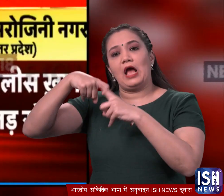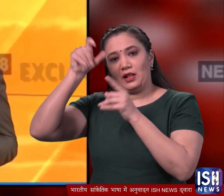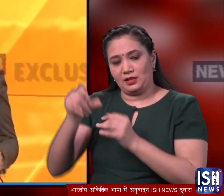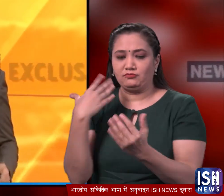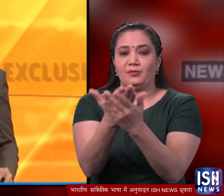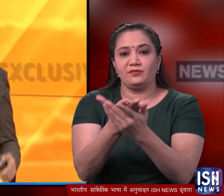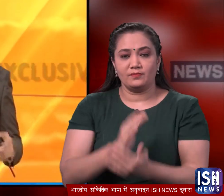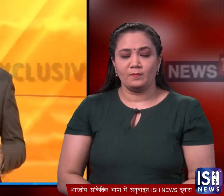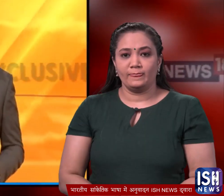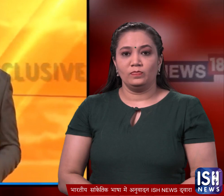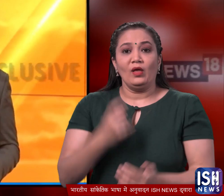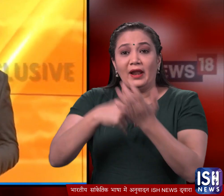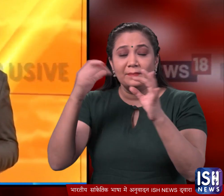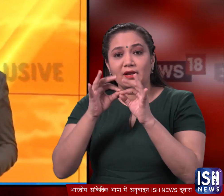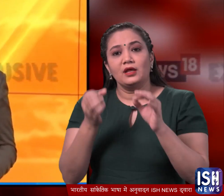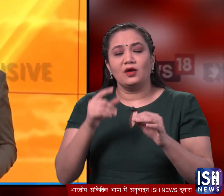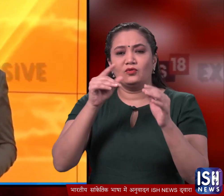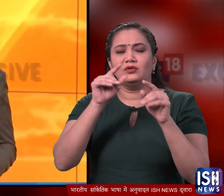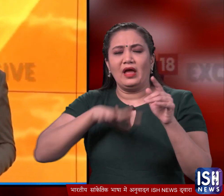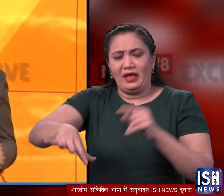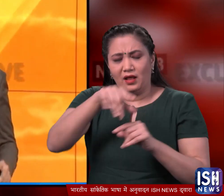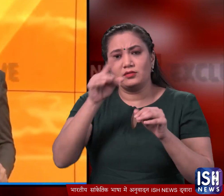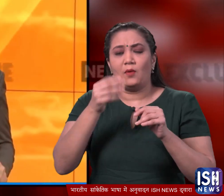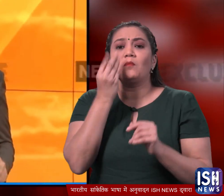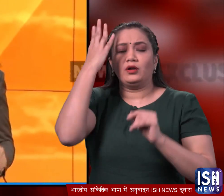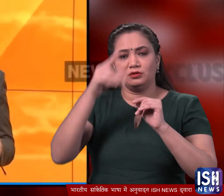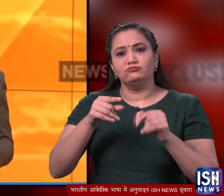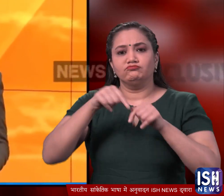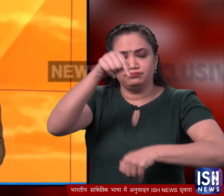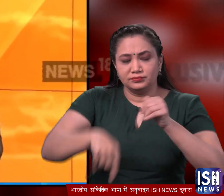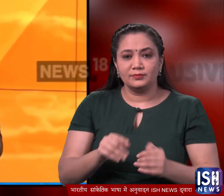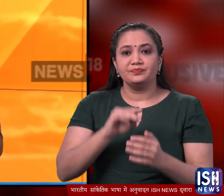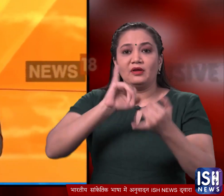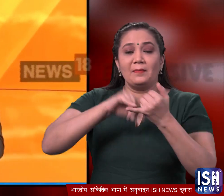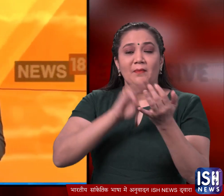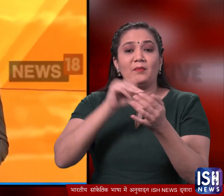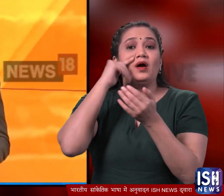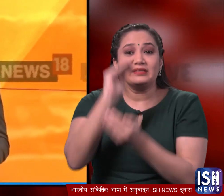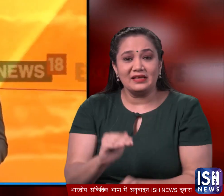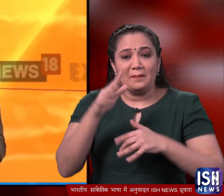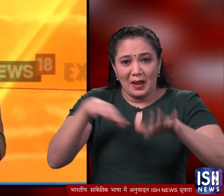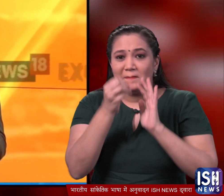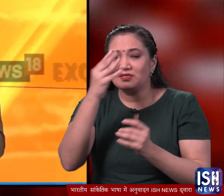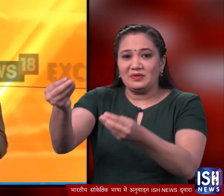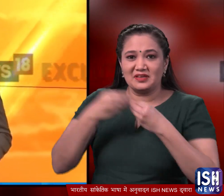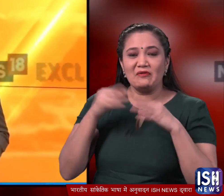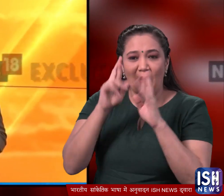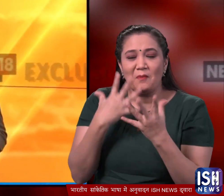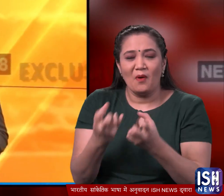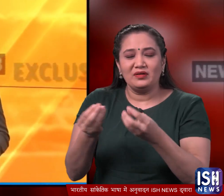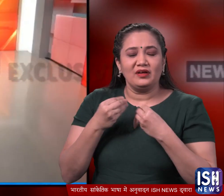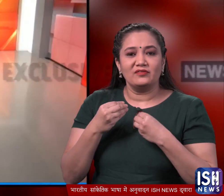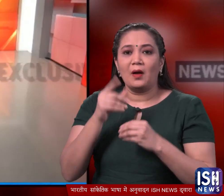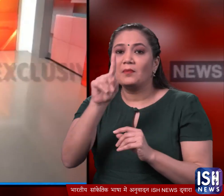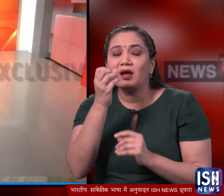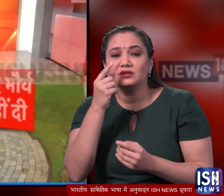हैं। रायबरेली की ऊंचाहार सीट पर भी सुबह वोट डाले जाएंगे। ये वही सीट है जहां से स्वामी प्रसाद मौर्य के अपने बेटे के लिए बीजेपी से टिकट मांगने की खबर